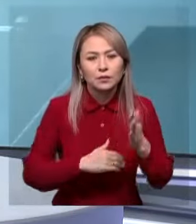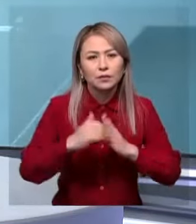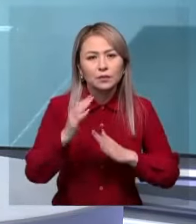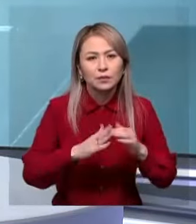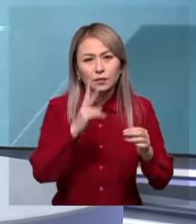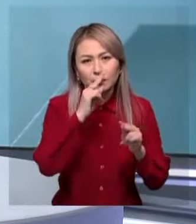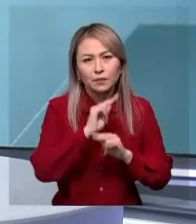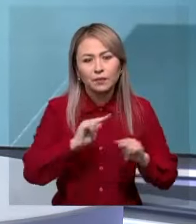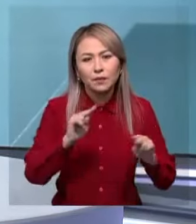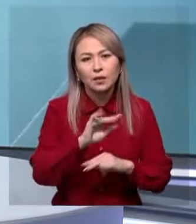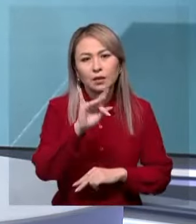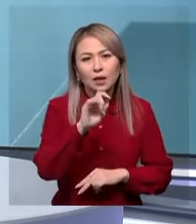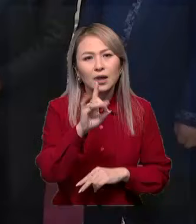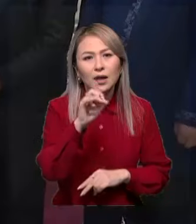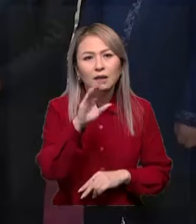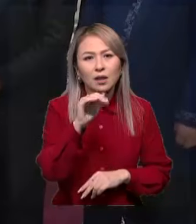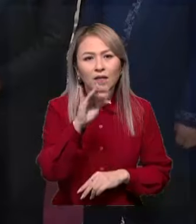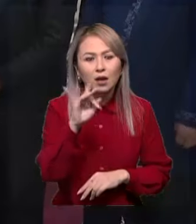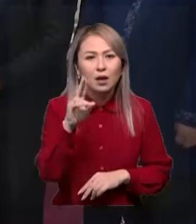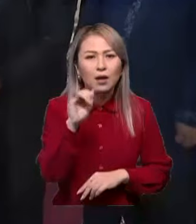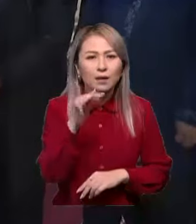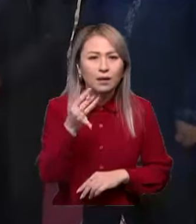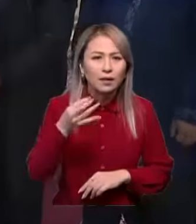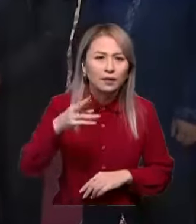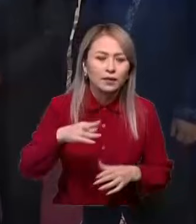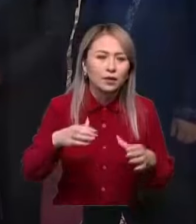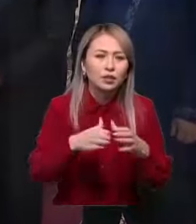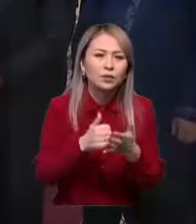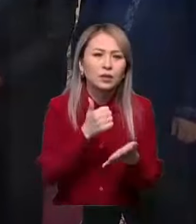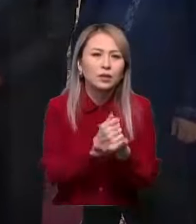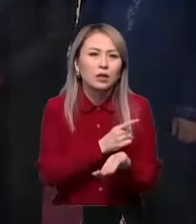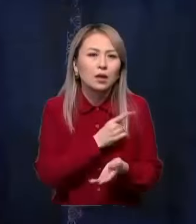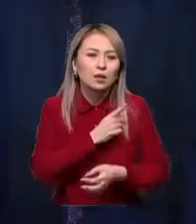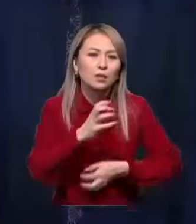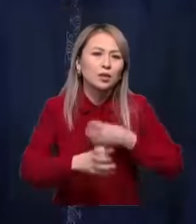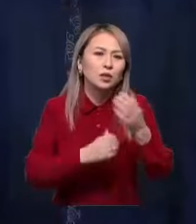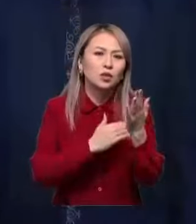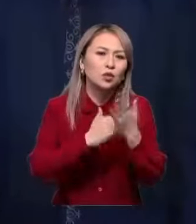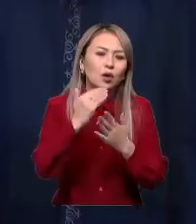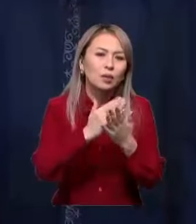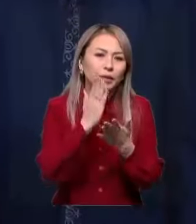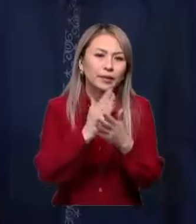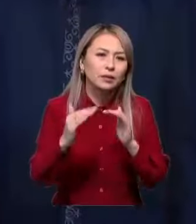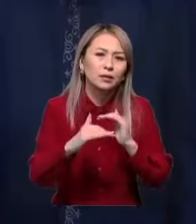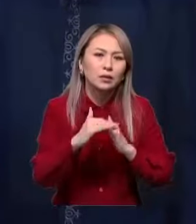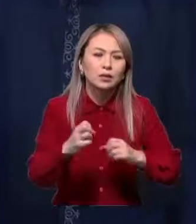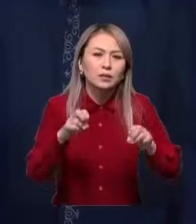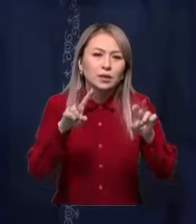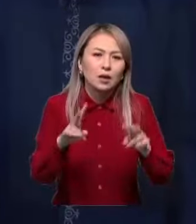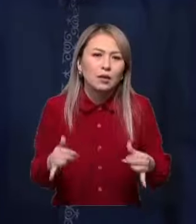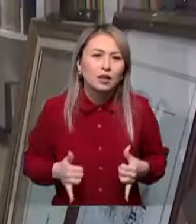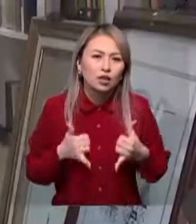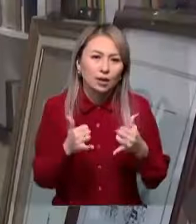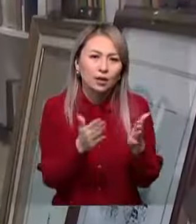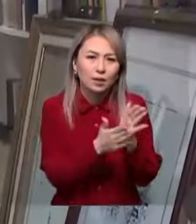жүйеленуді тәжірибе бөліседі. Ирандық реставраторлар каллиграфия өнерінің хас шеберлері ретінде әлемде жоғары бағаланады.